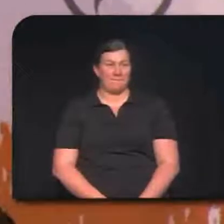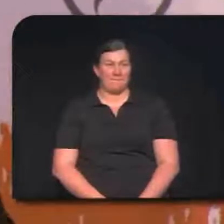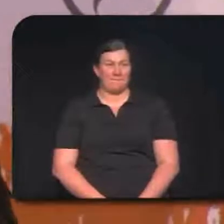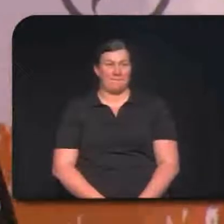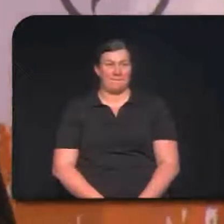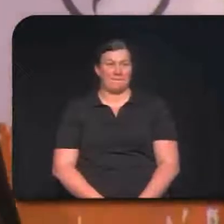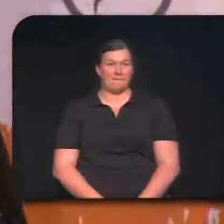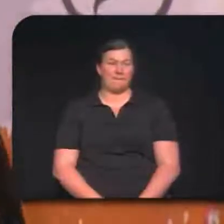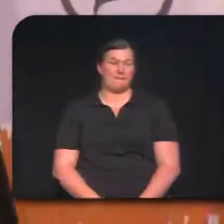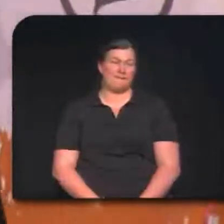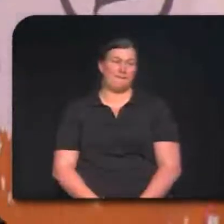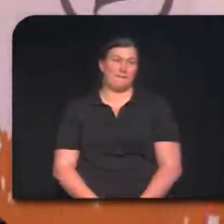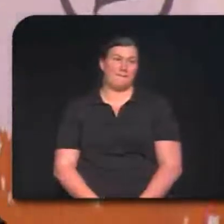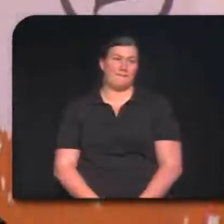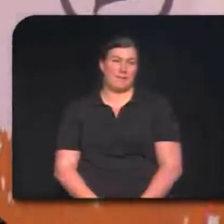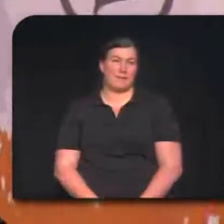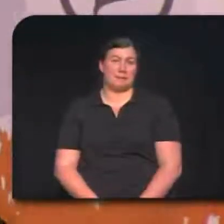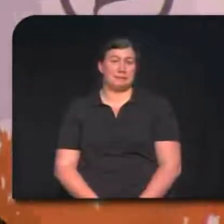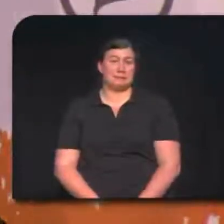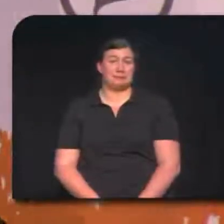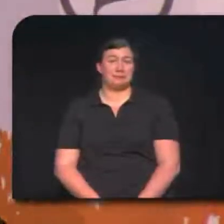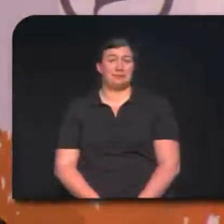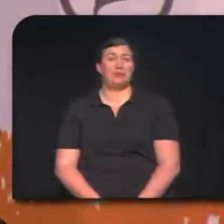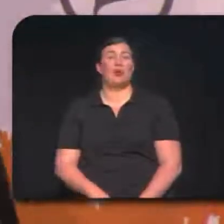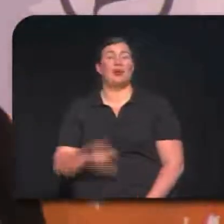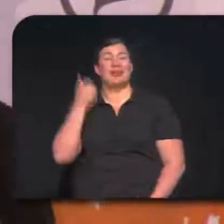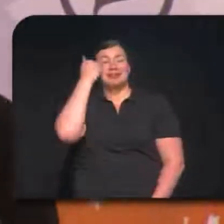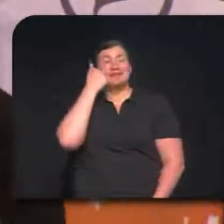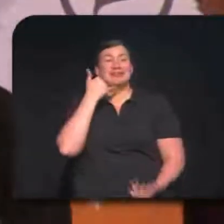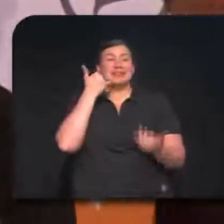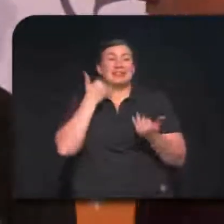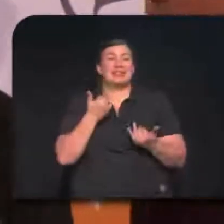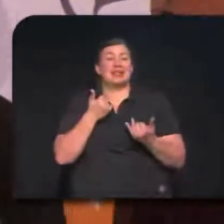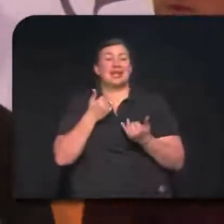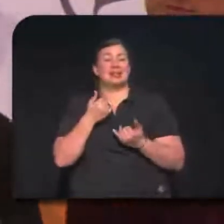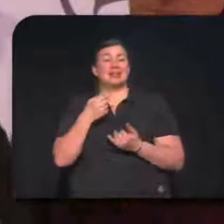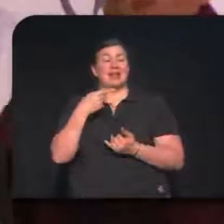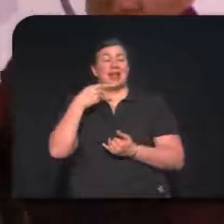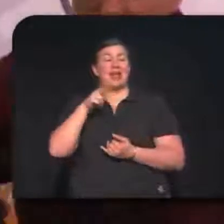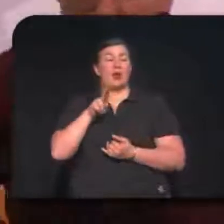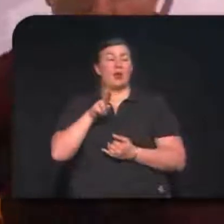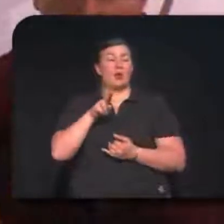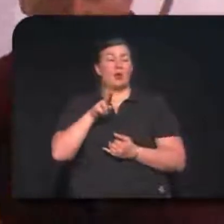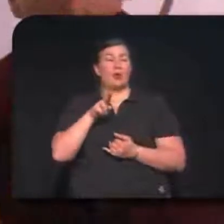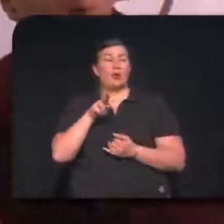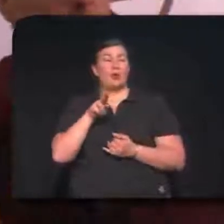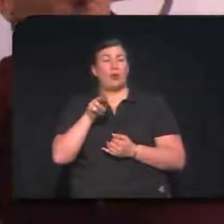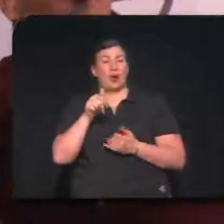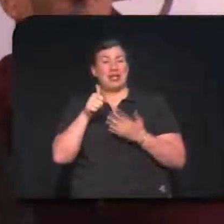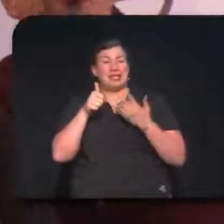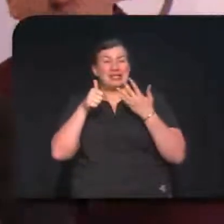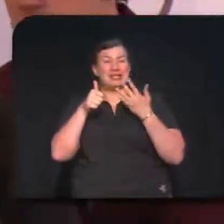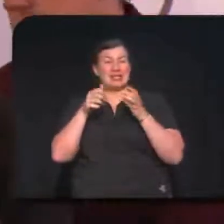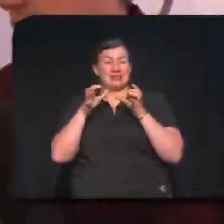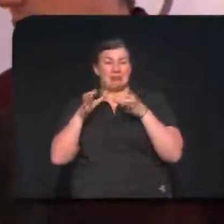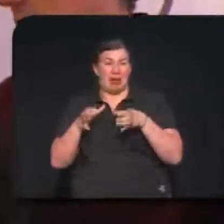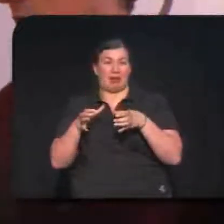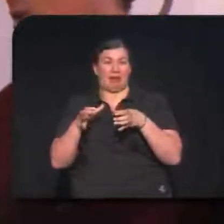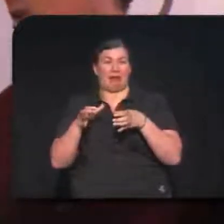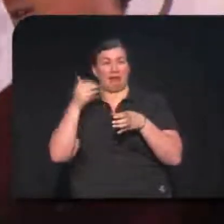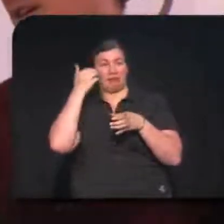so bitte jetzt die Vorstellung des EU Sixpack durch die Antragsteller hallo